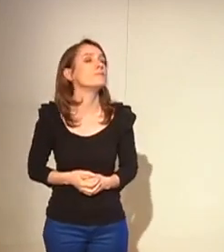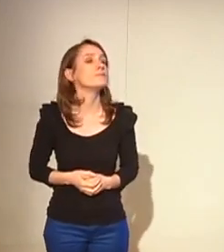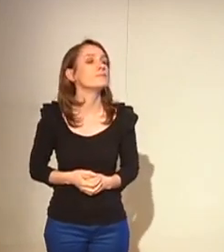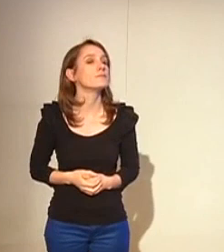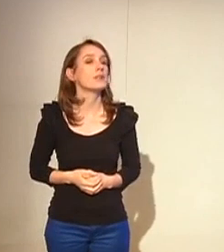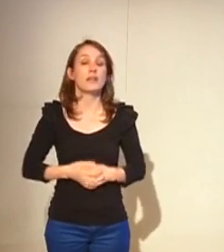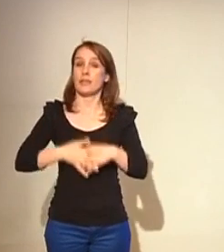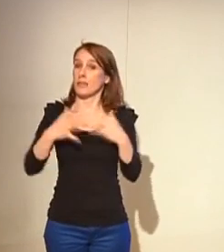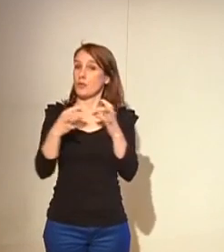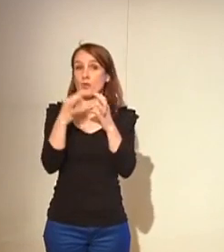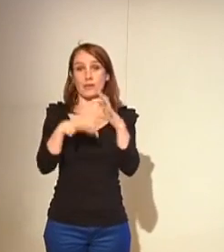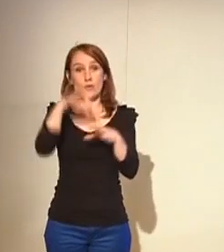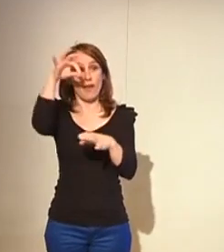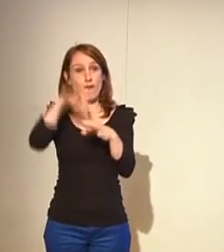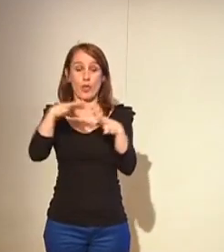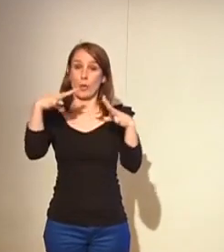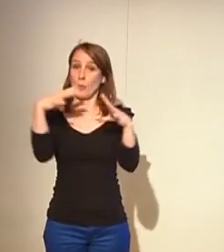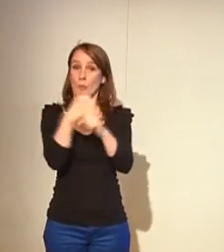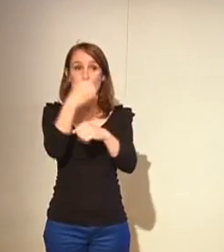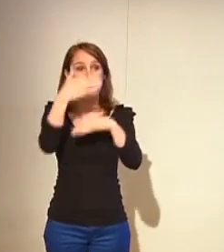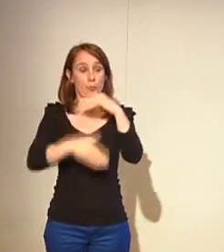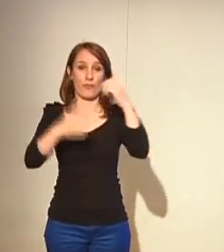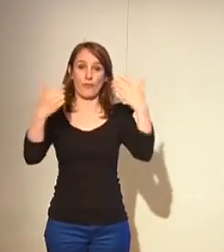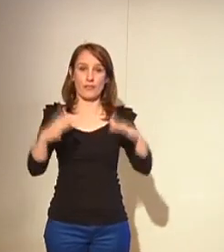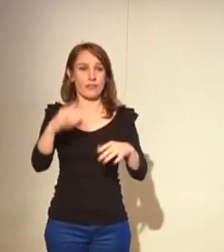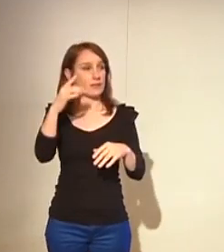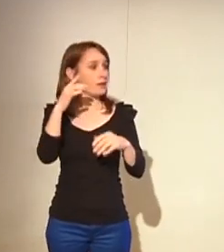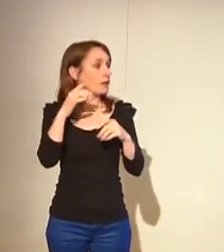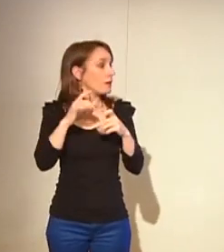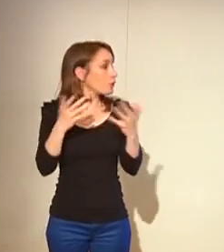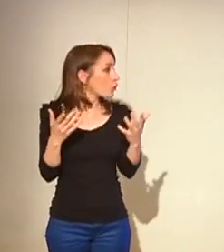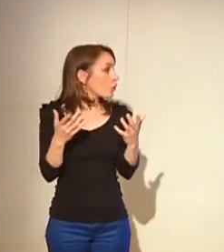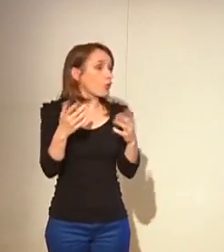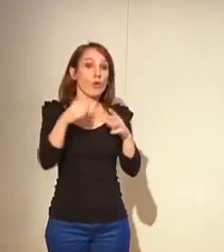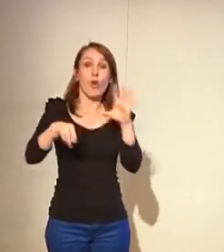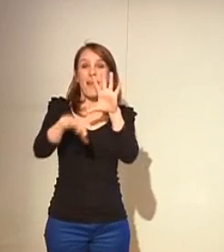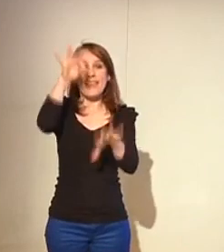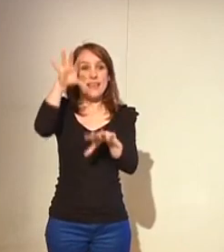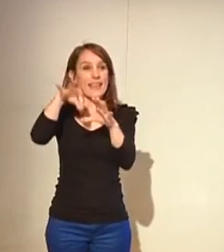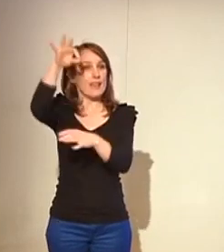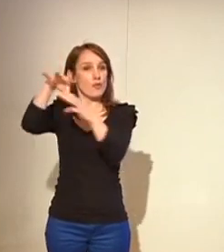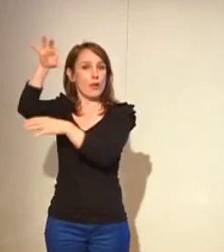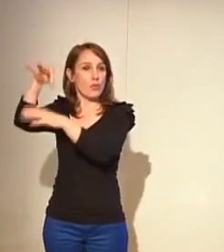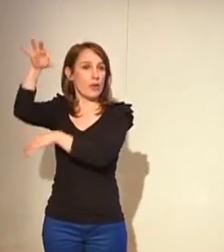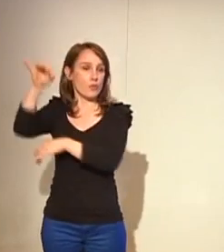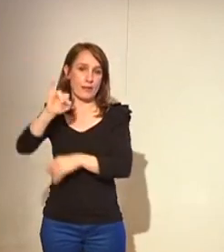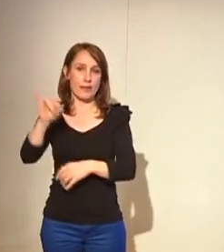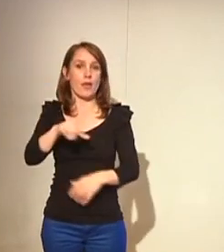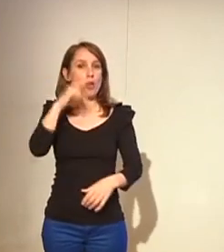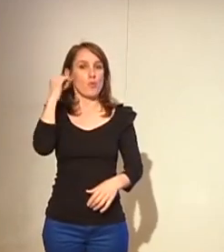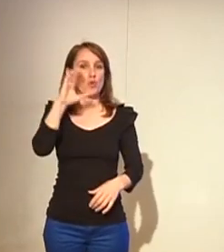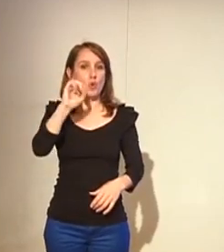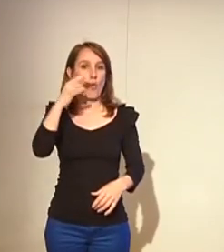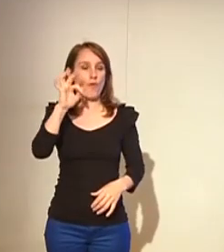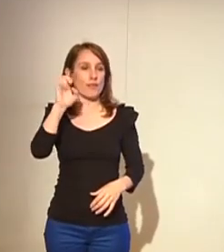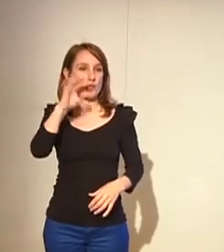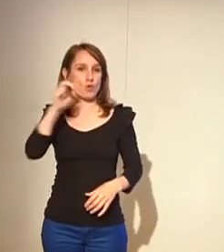cela clos le vote pour cette commission consultative des services publics locaux où sont donc élus euh monsieur confesson